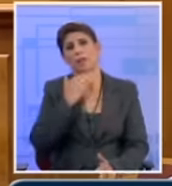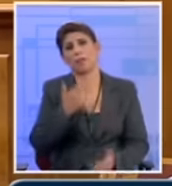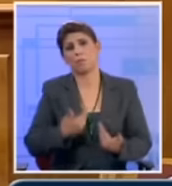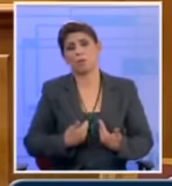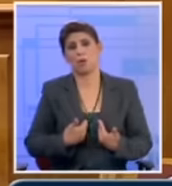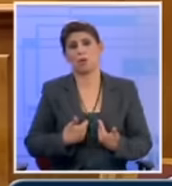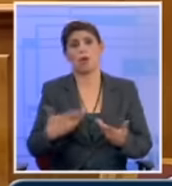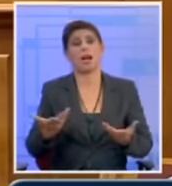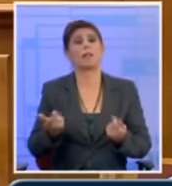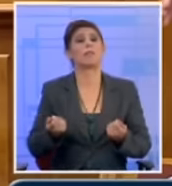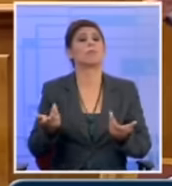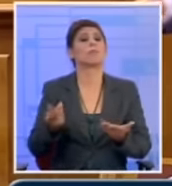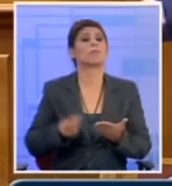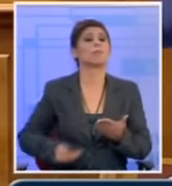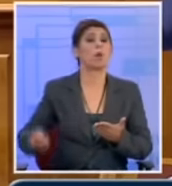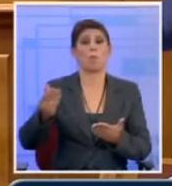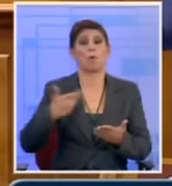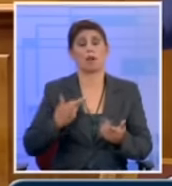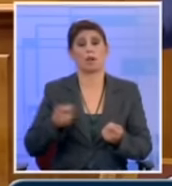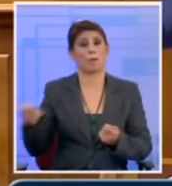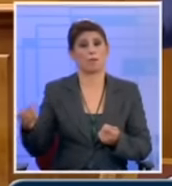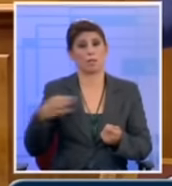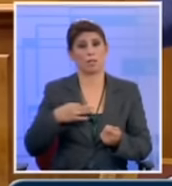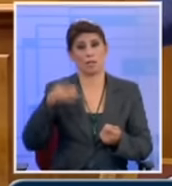κάνω κάτι περισσότερο από αυτά που λέει ο κύριος Σαμαράς.